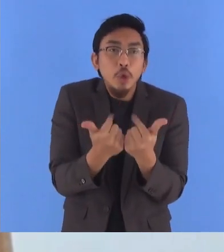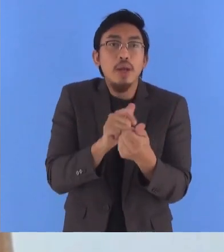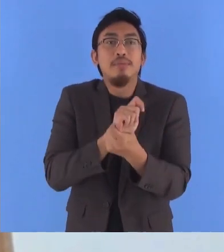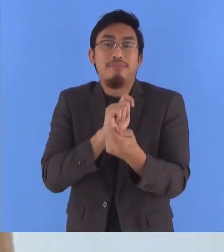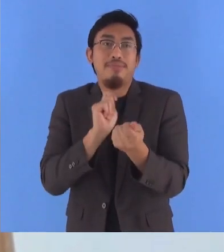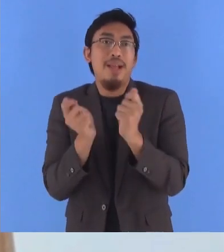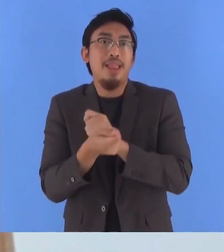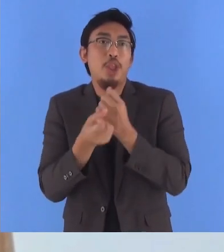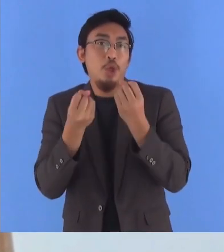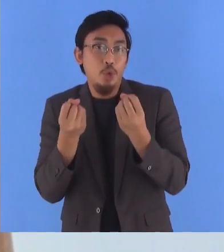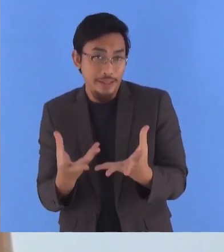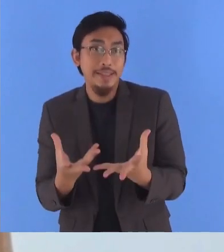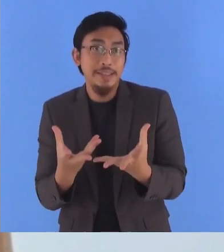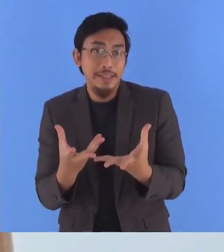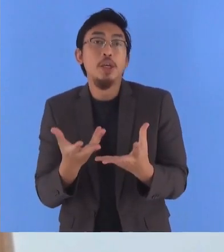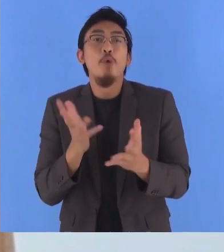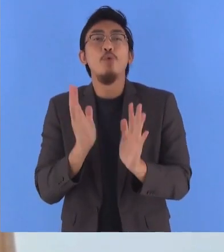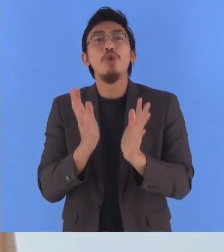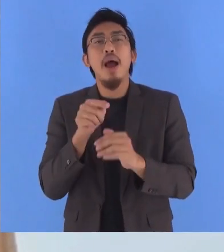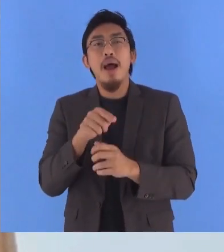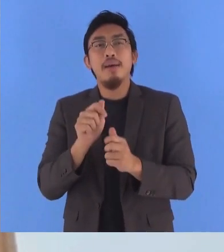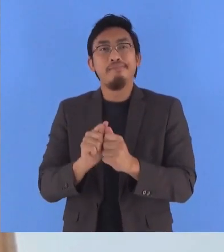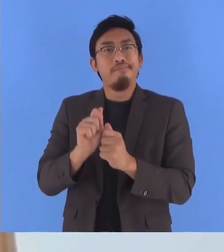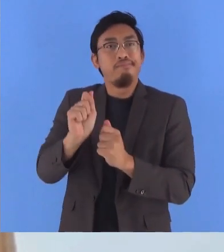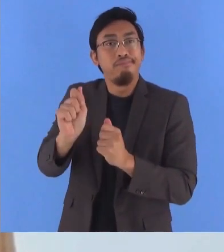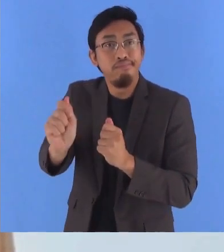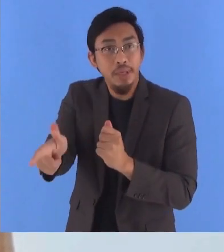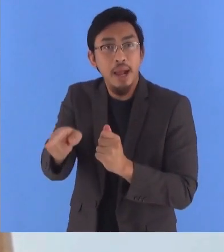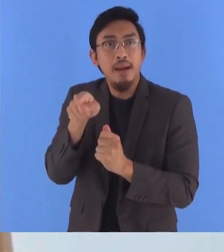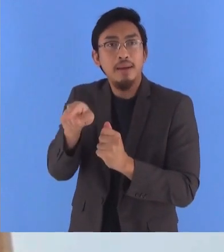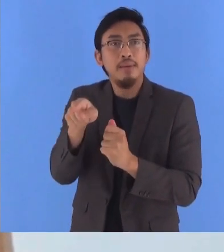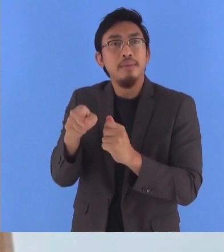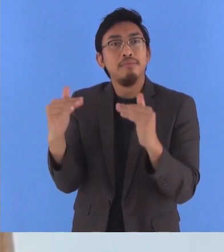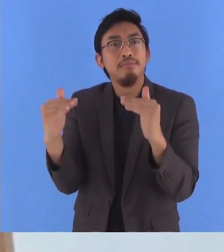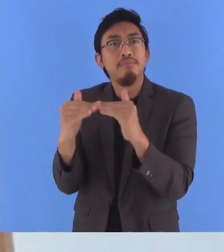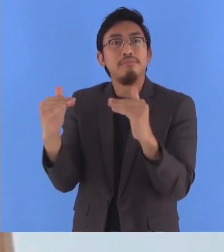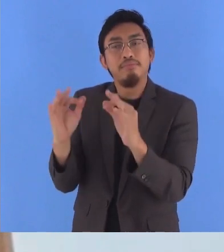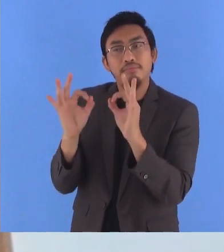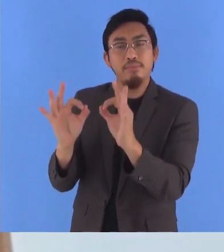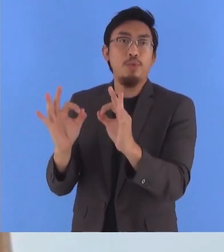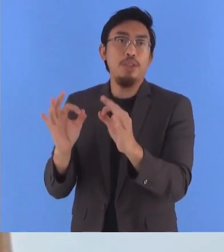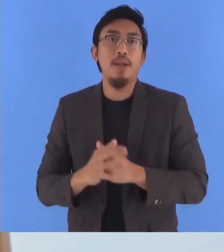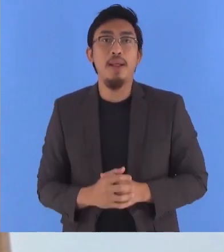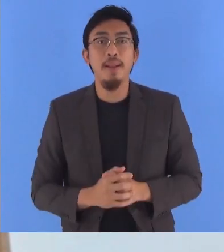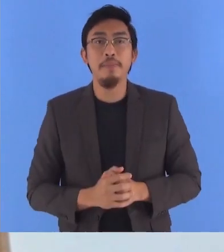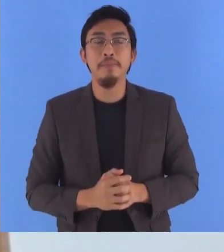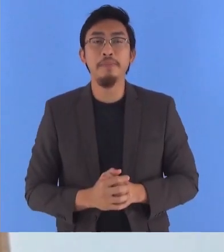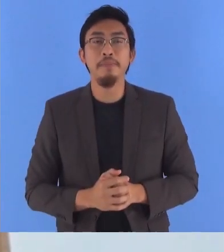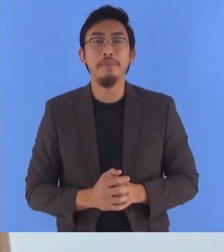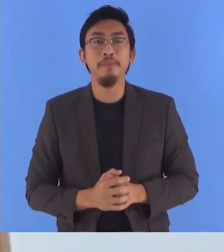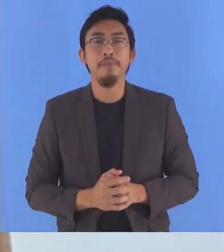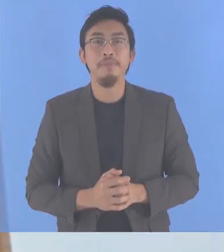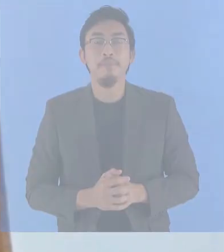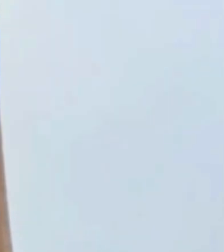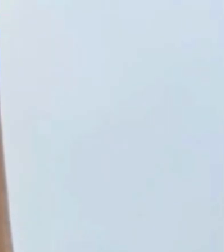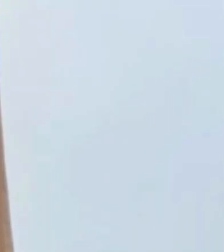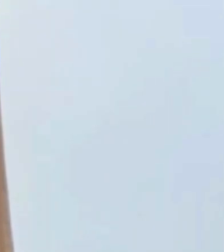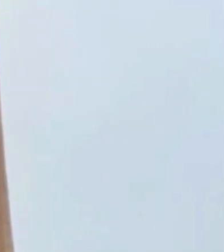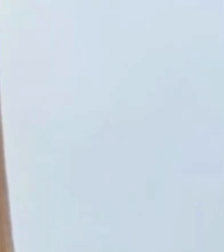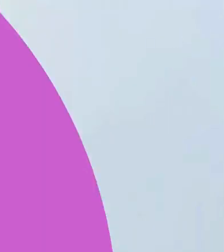7 dan ayat 8 dilakukan dengan memperhitungkan restitusi yang telah dibayar secara proporsional